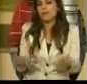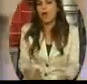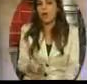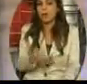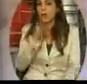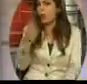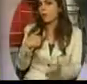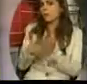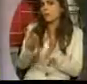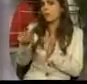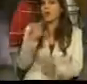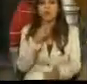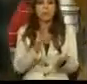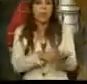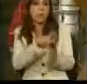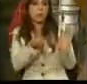בעצם? נכון, זה באמת מוצא